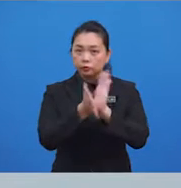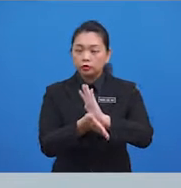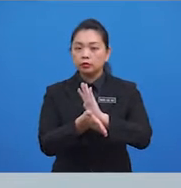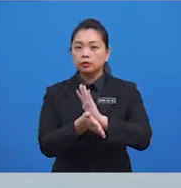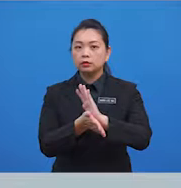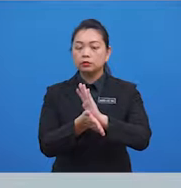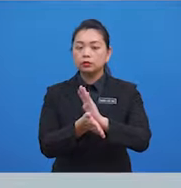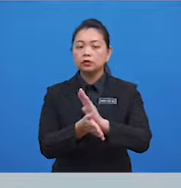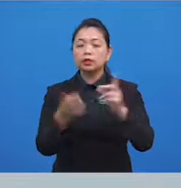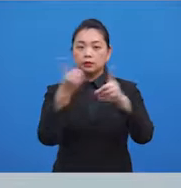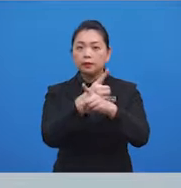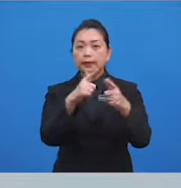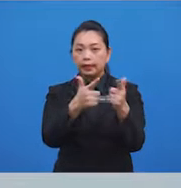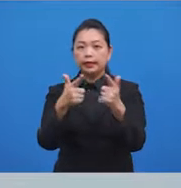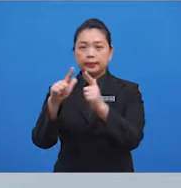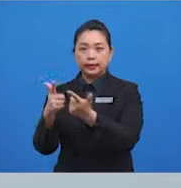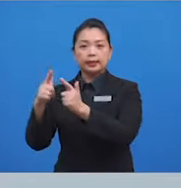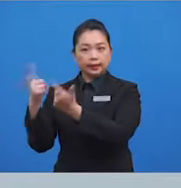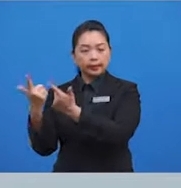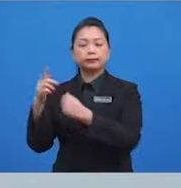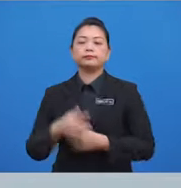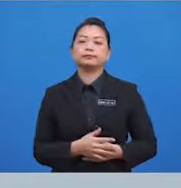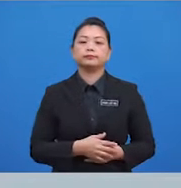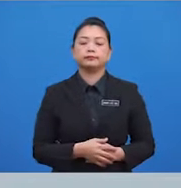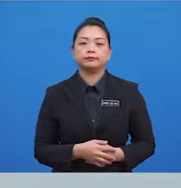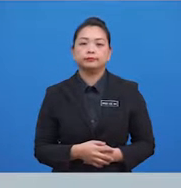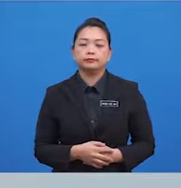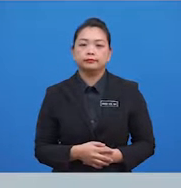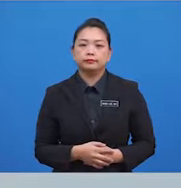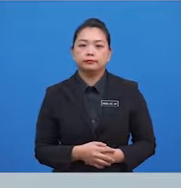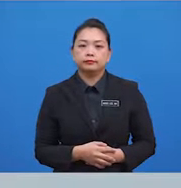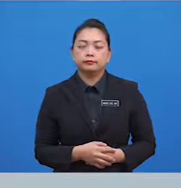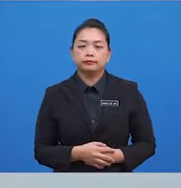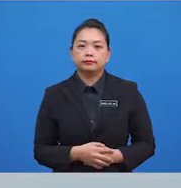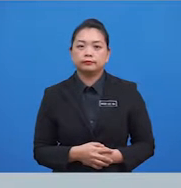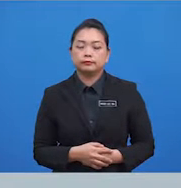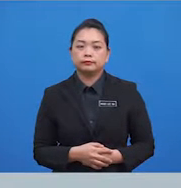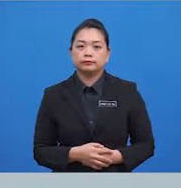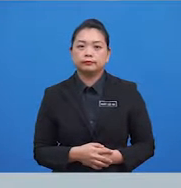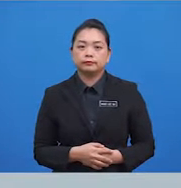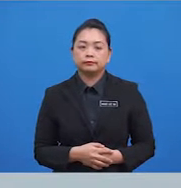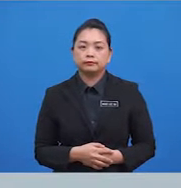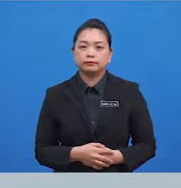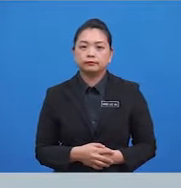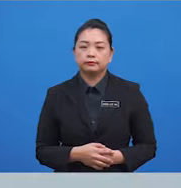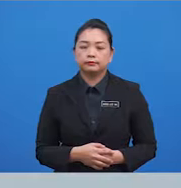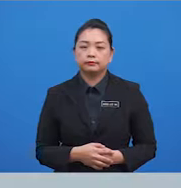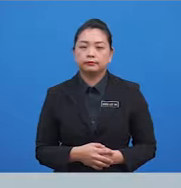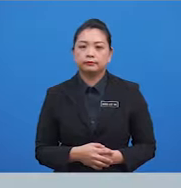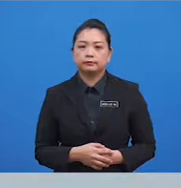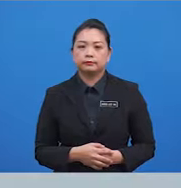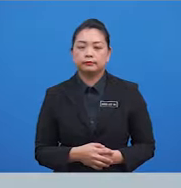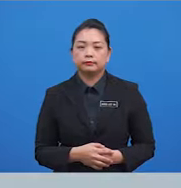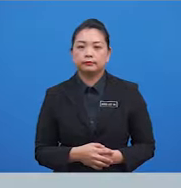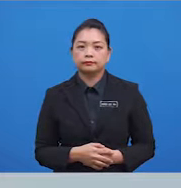2 darab luas segi 4, iaitu 2 darab dalam kurungan 25 darab 20